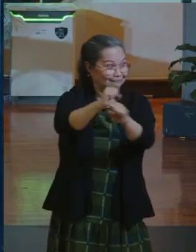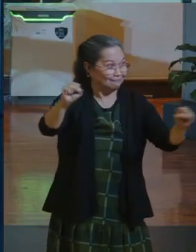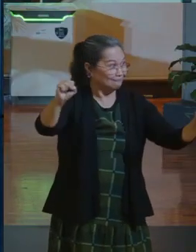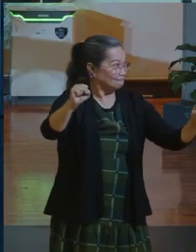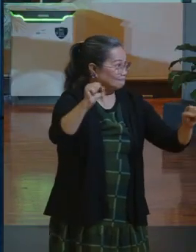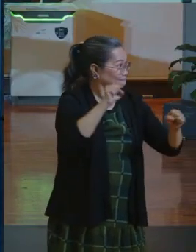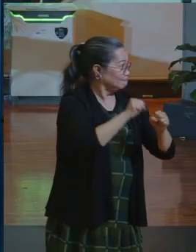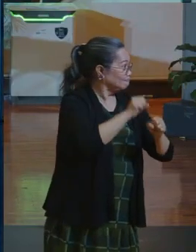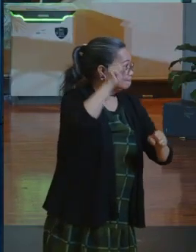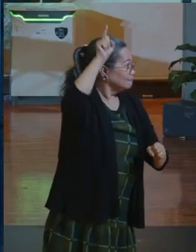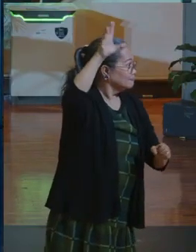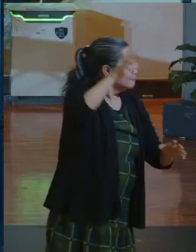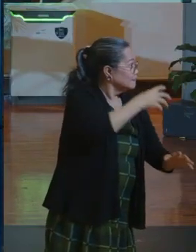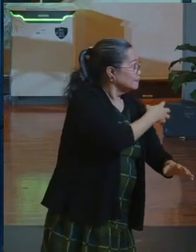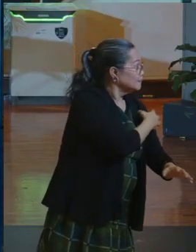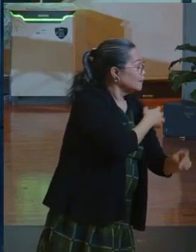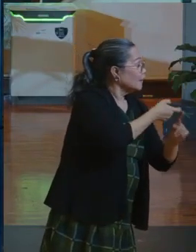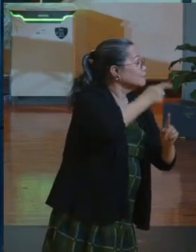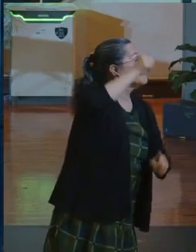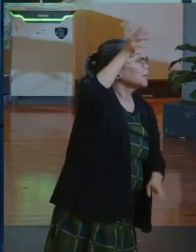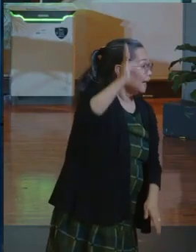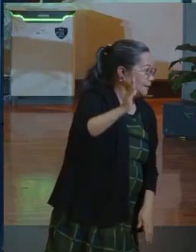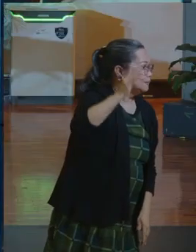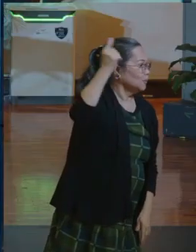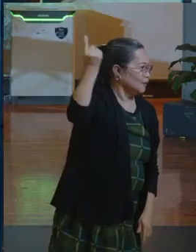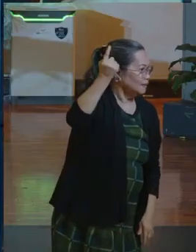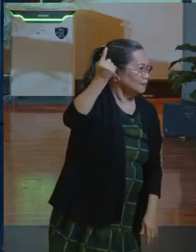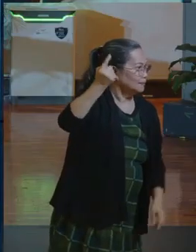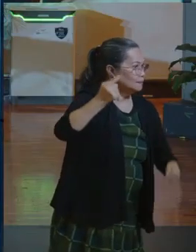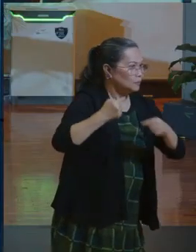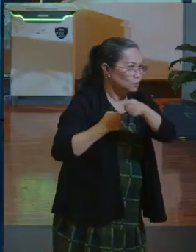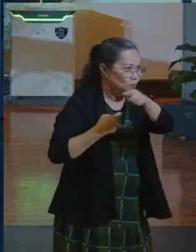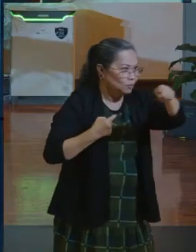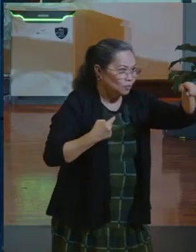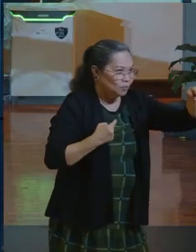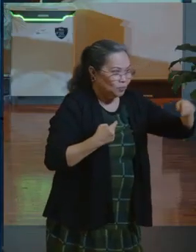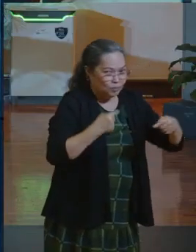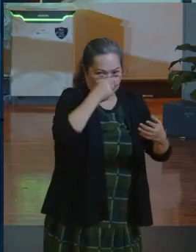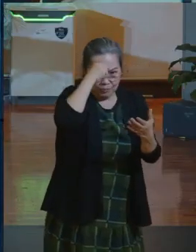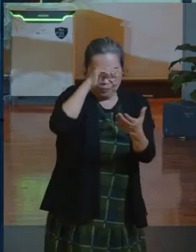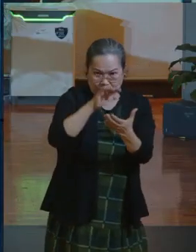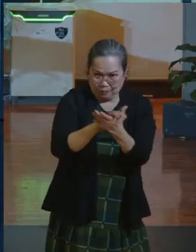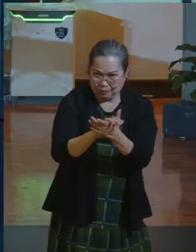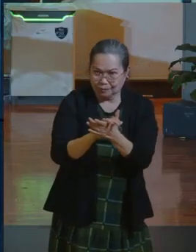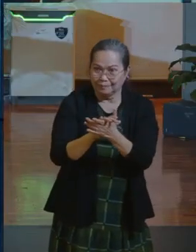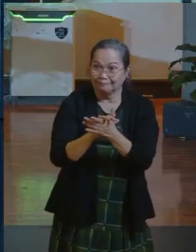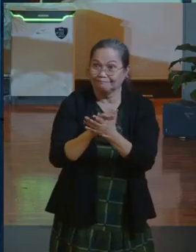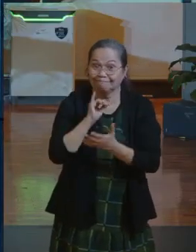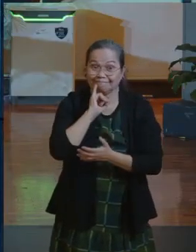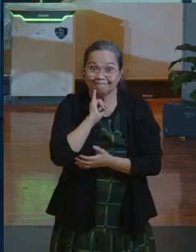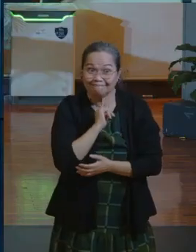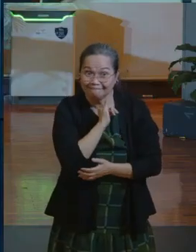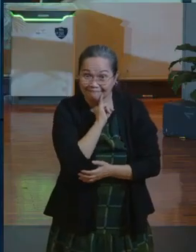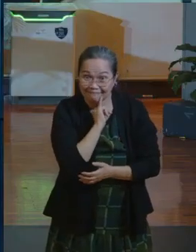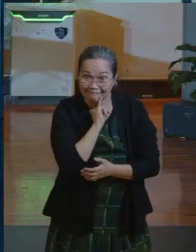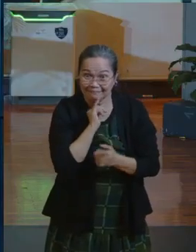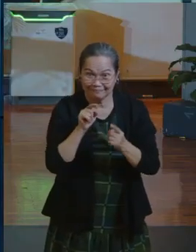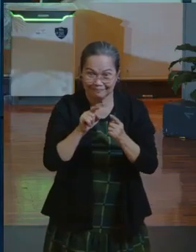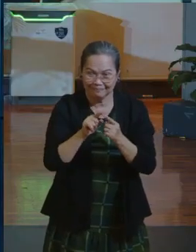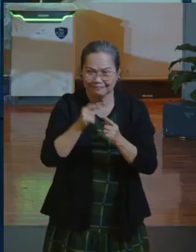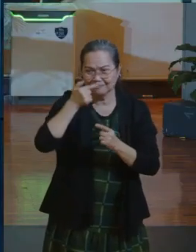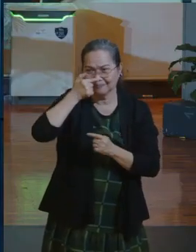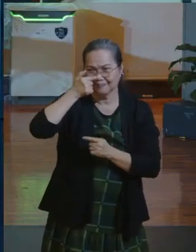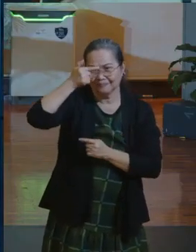Ang kapangyarihan po ay nanggagaling sa Kanya. To everyone who believes, to the Jew first and also to the